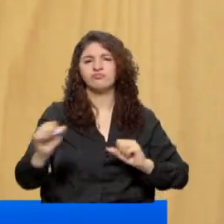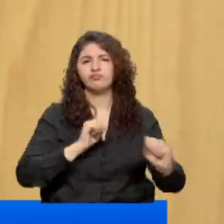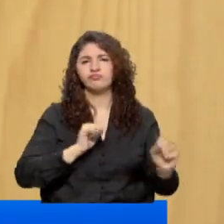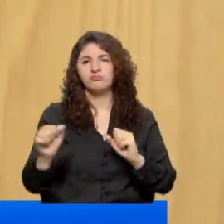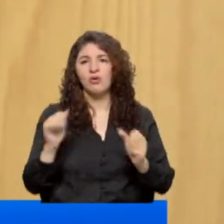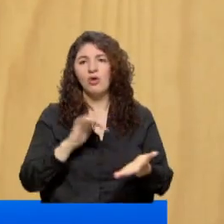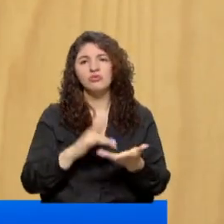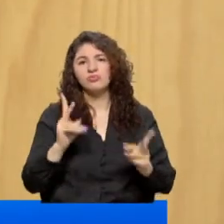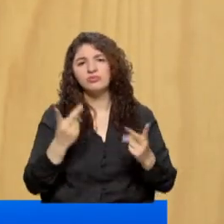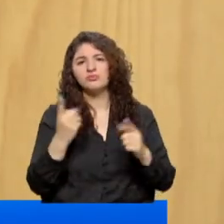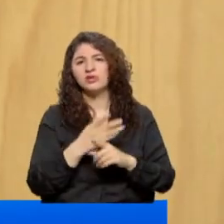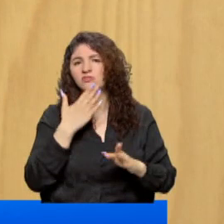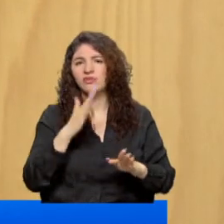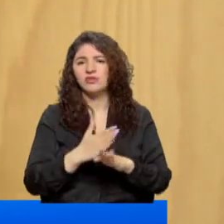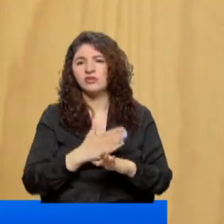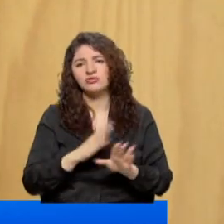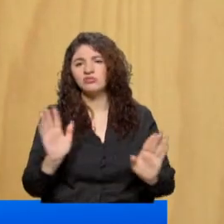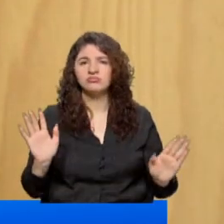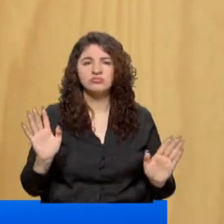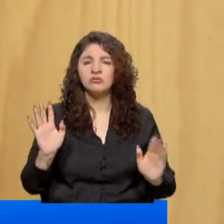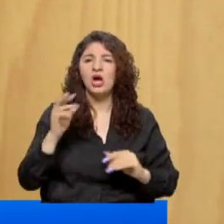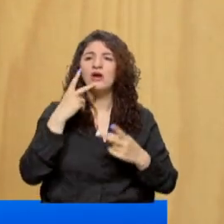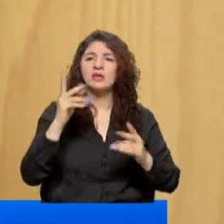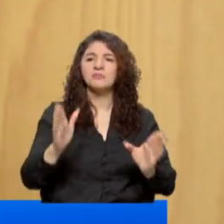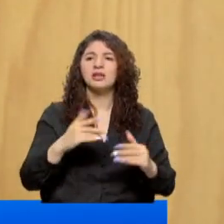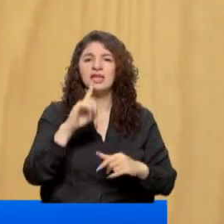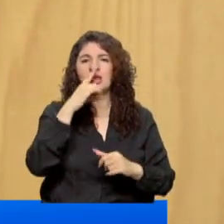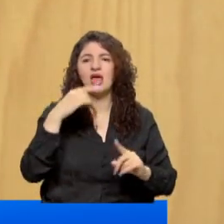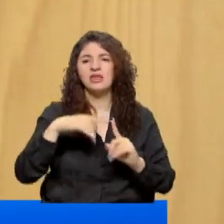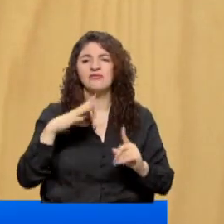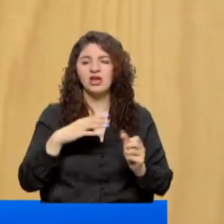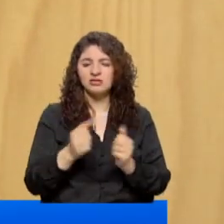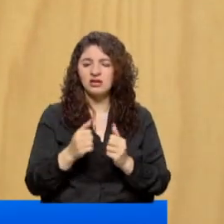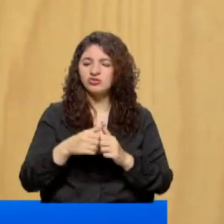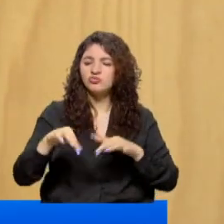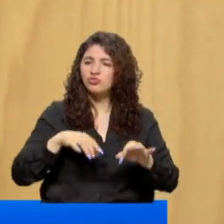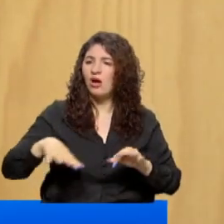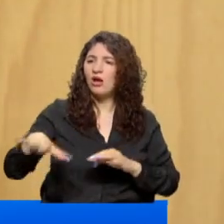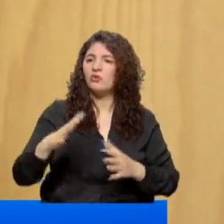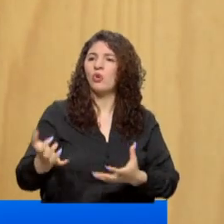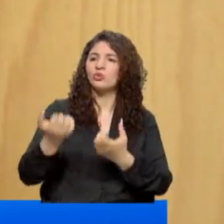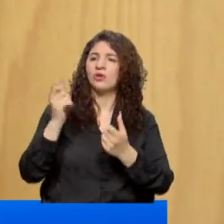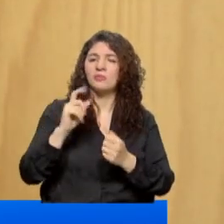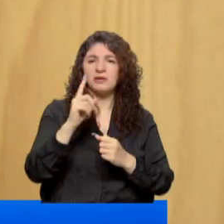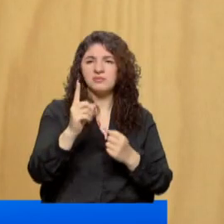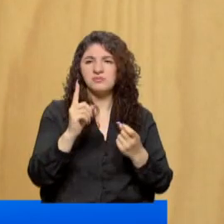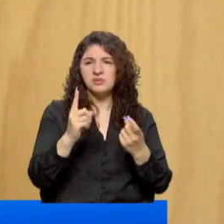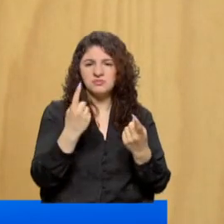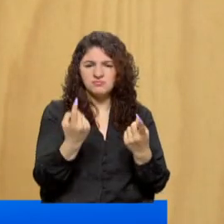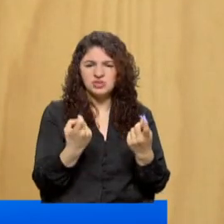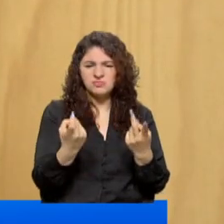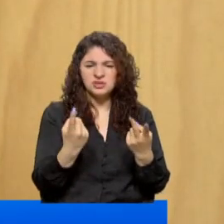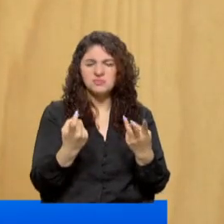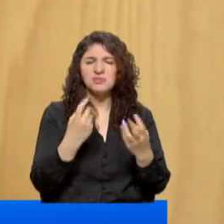gösterdi ortada Müjde falan yok vatandaş açıkladıkları paketin teklif var yandaş müteahhitlere burada tane ile domates